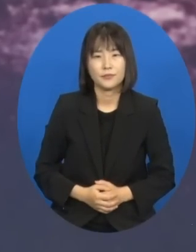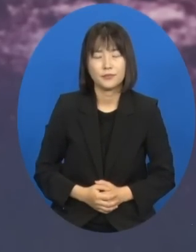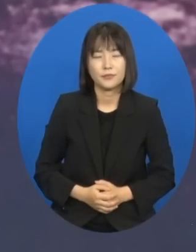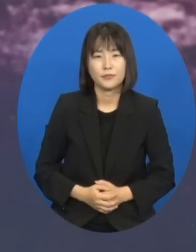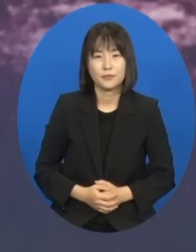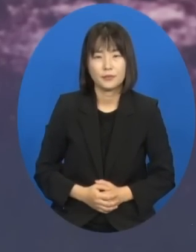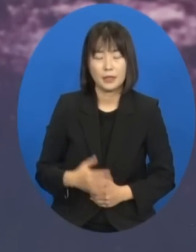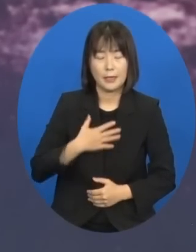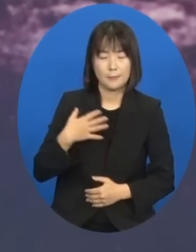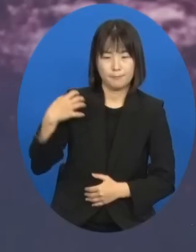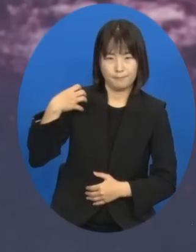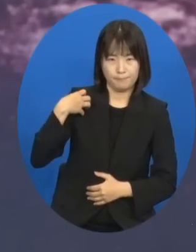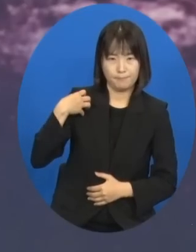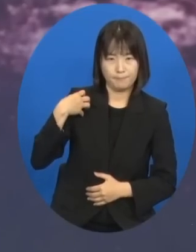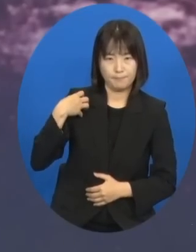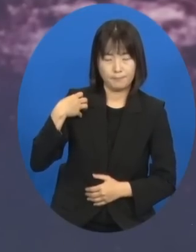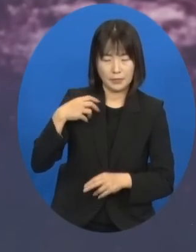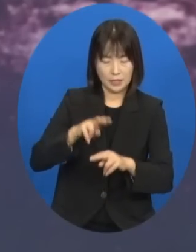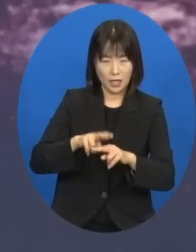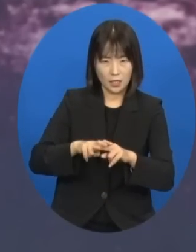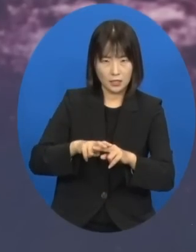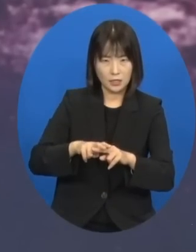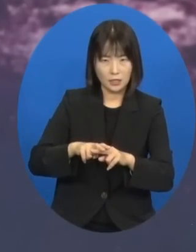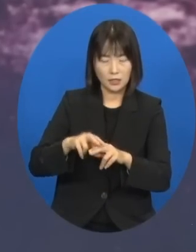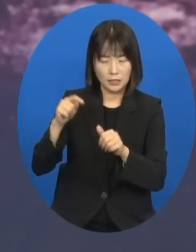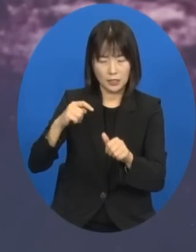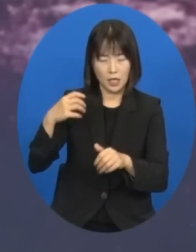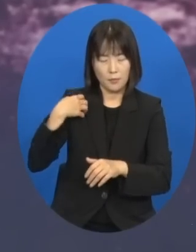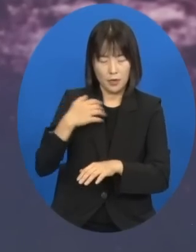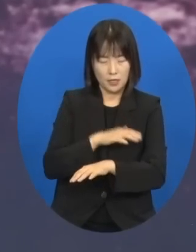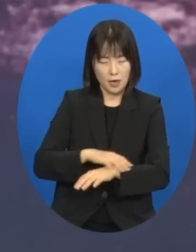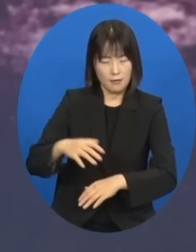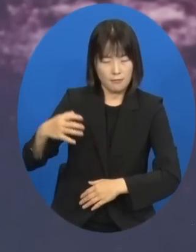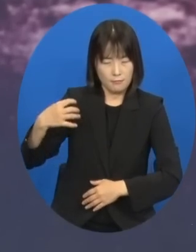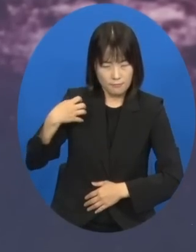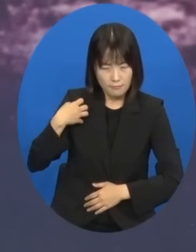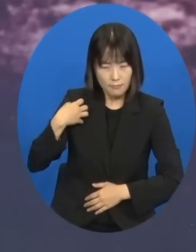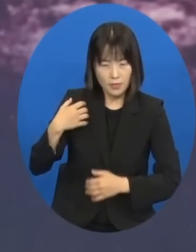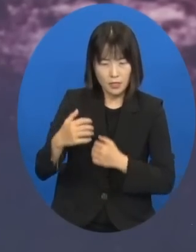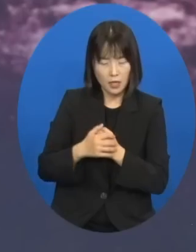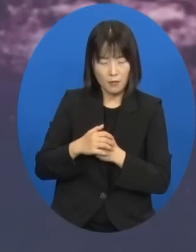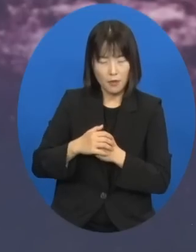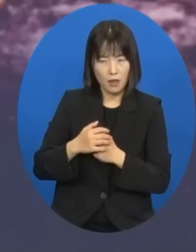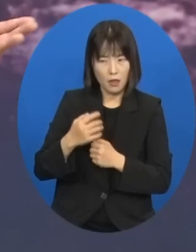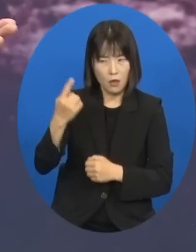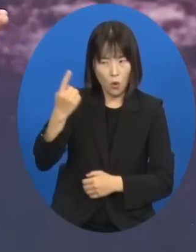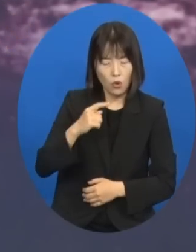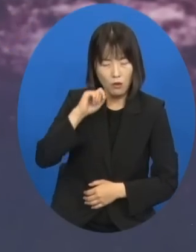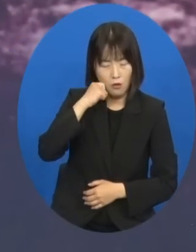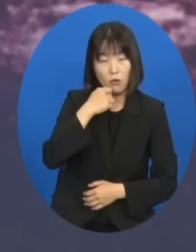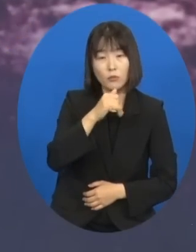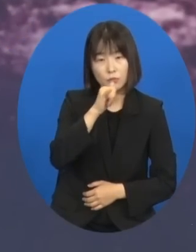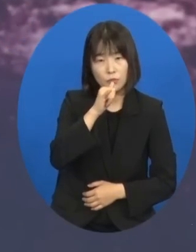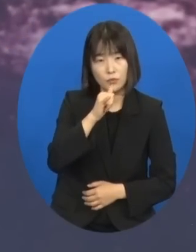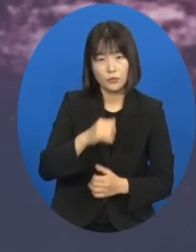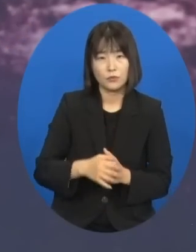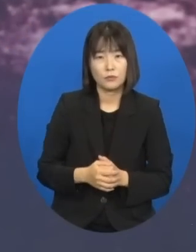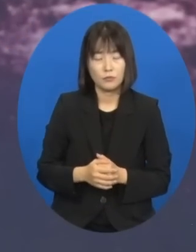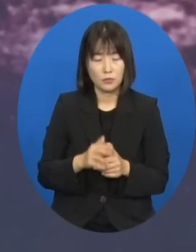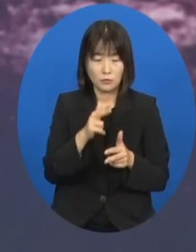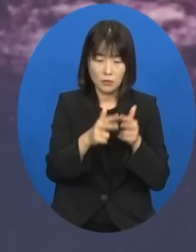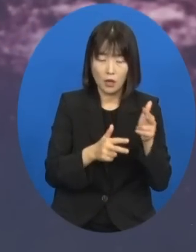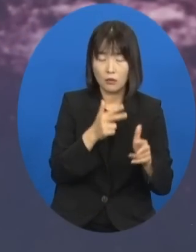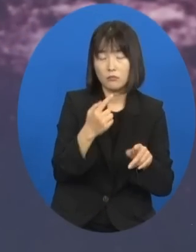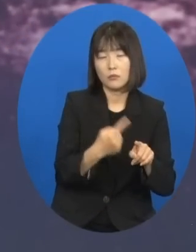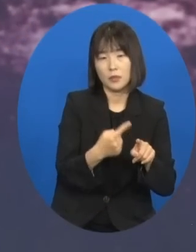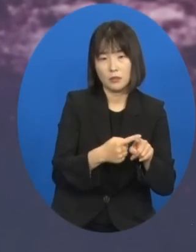그래서 내게 맡겨진 자리에서 사명을 잘 감당하는 것 때문에 오는 어려움들이 있습니다. 사업계도 마찬가지죠. 그 분야에서 여러분